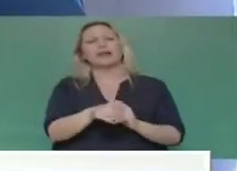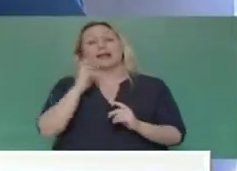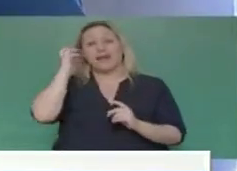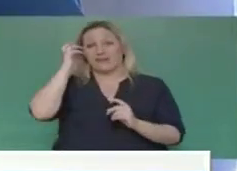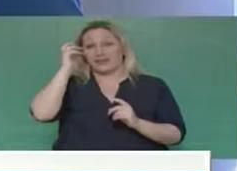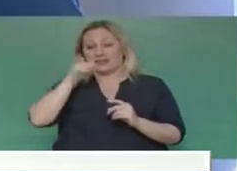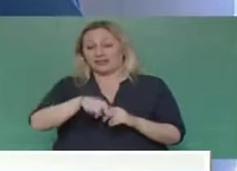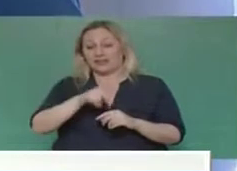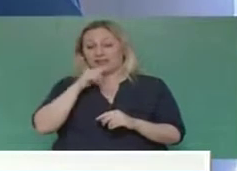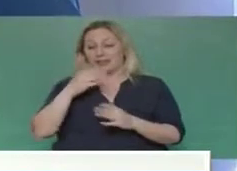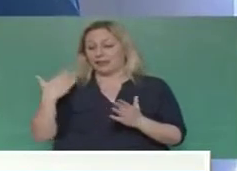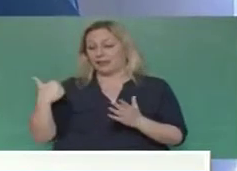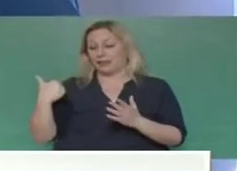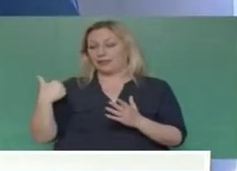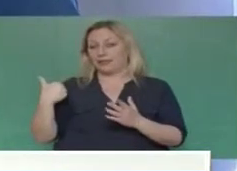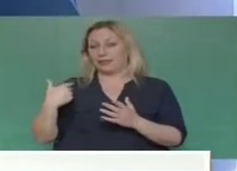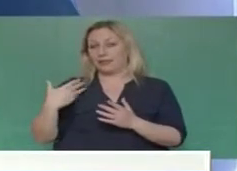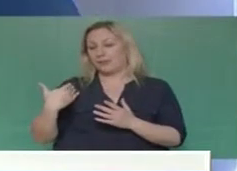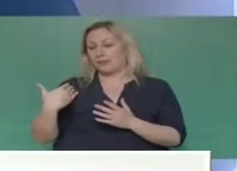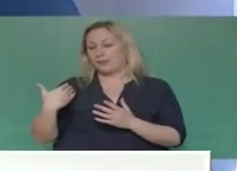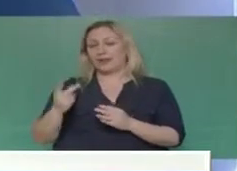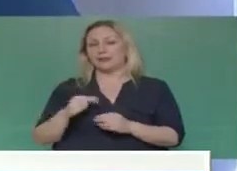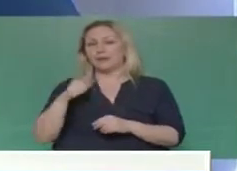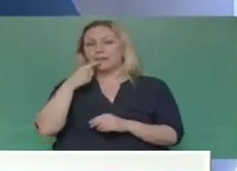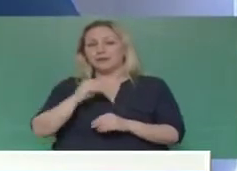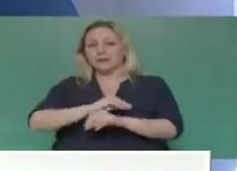έρθει σαν αποτέλεσμα πριν από λίγες μέρες